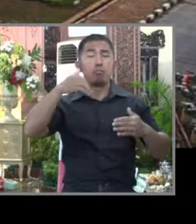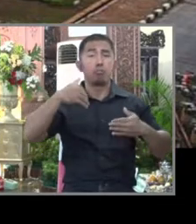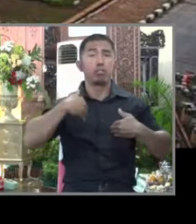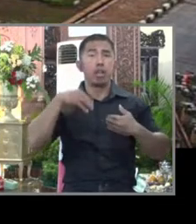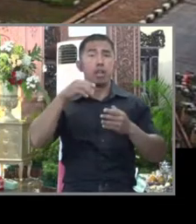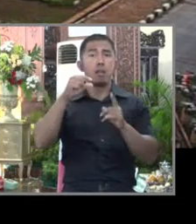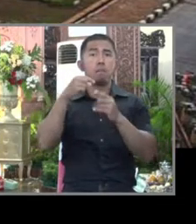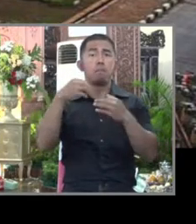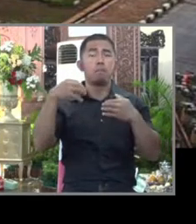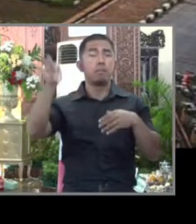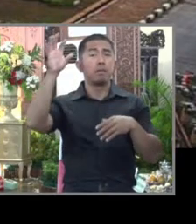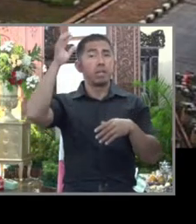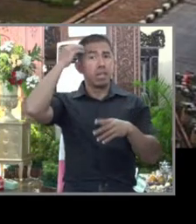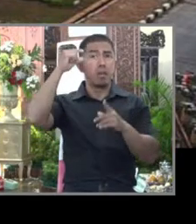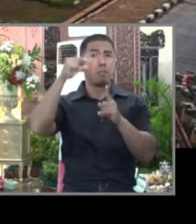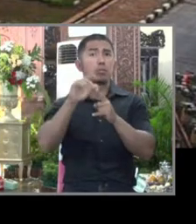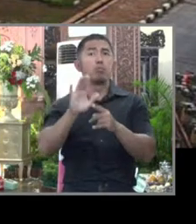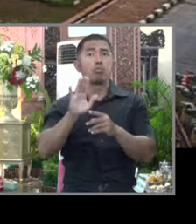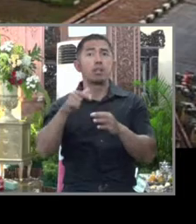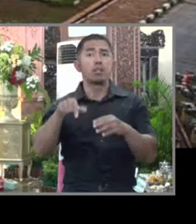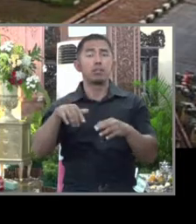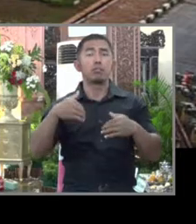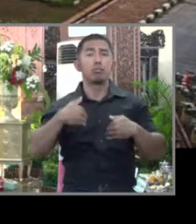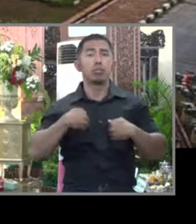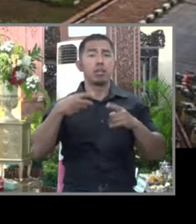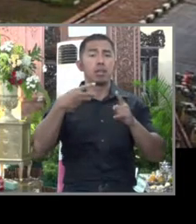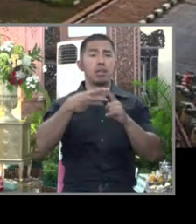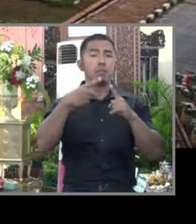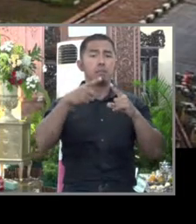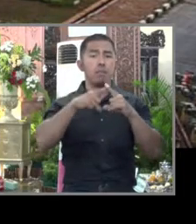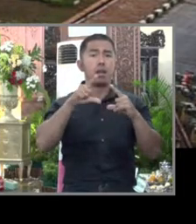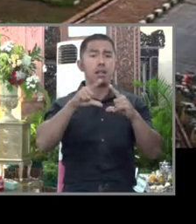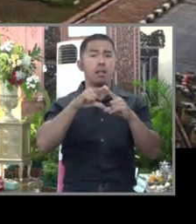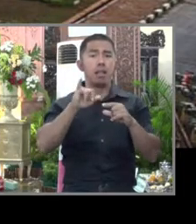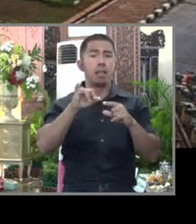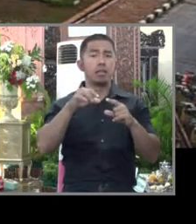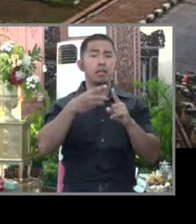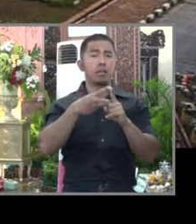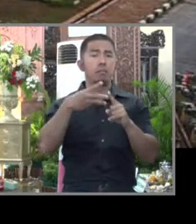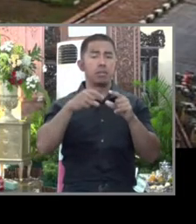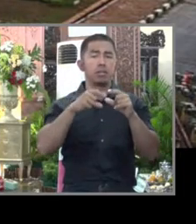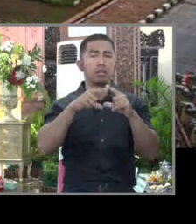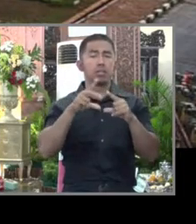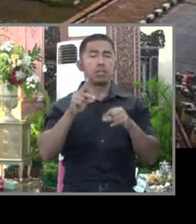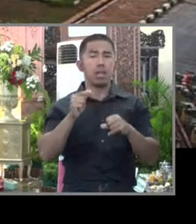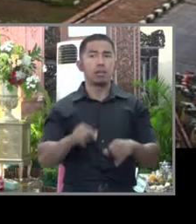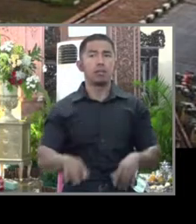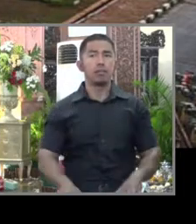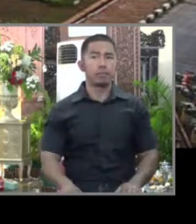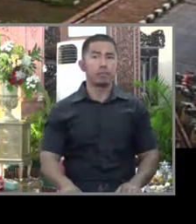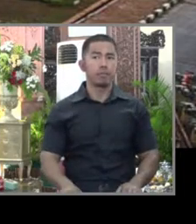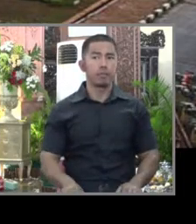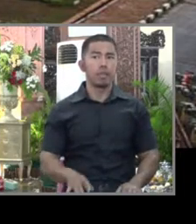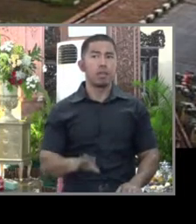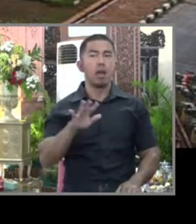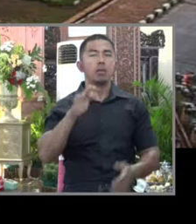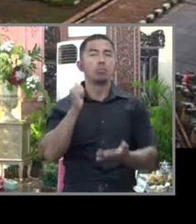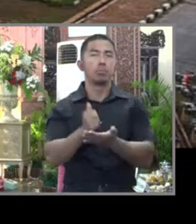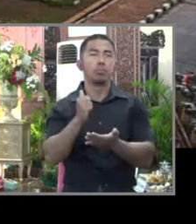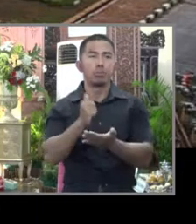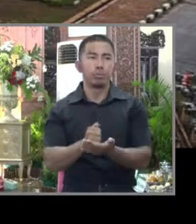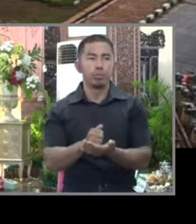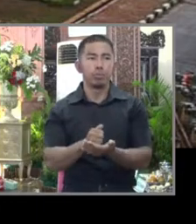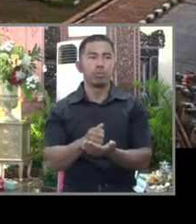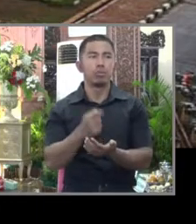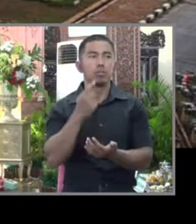pemerintah provinsi itu milik Balai Besar kemenangannya Pusat Hai dan Sudah barang tentu sudah